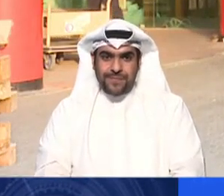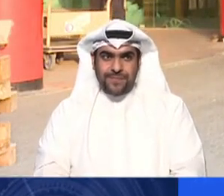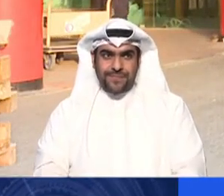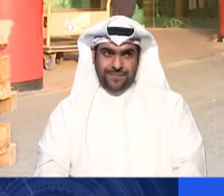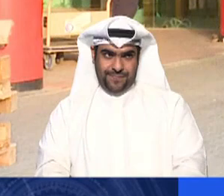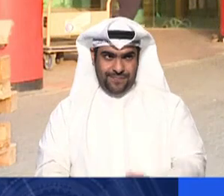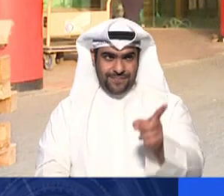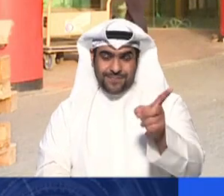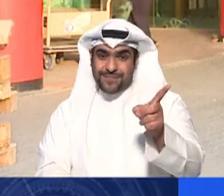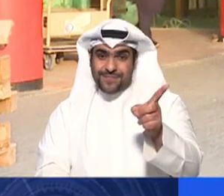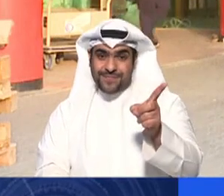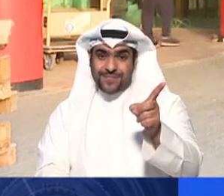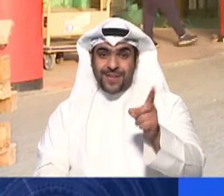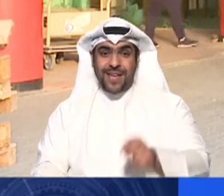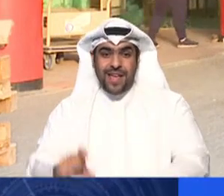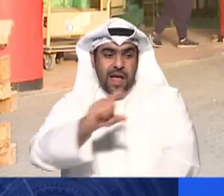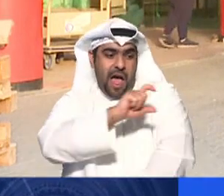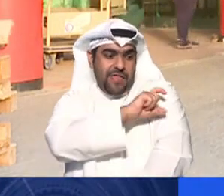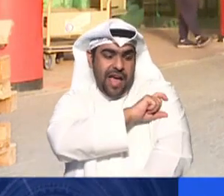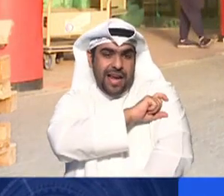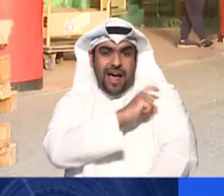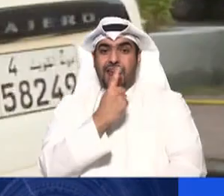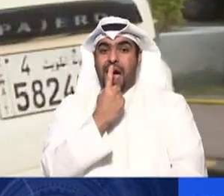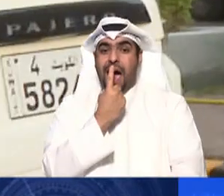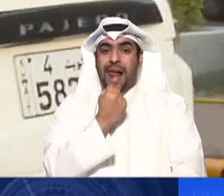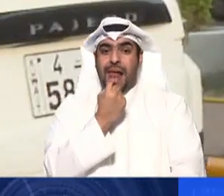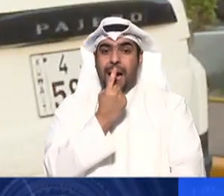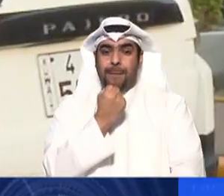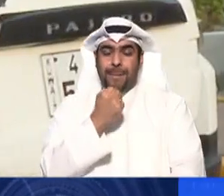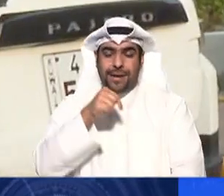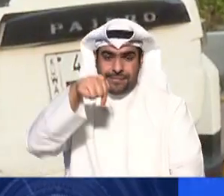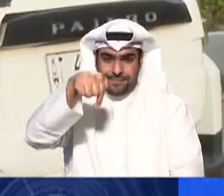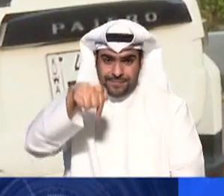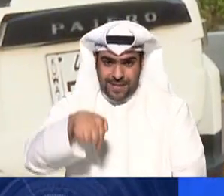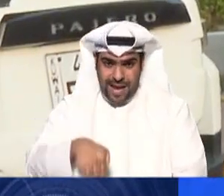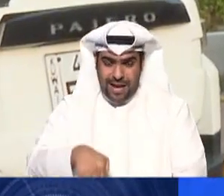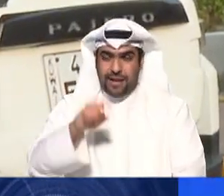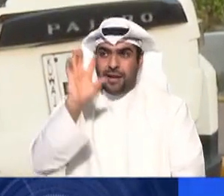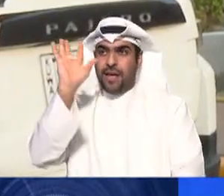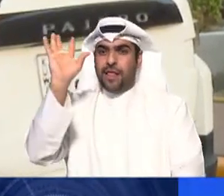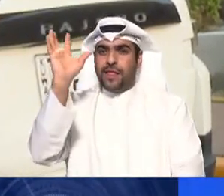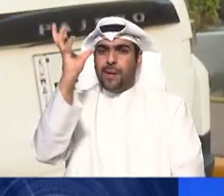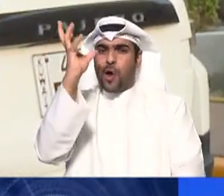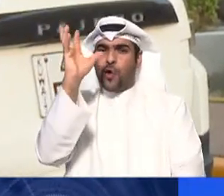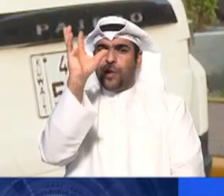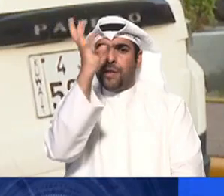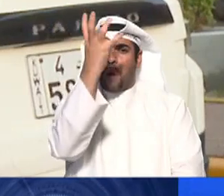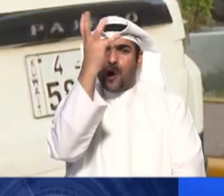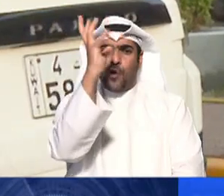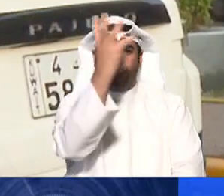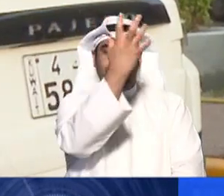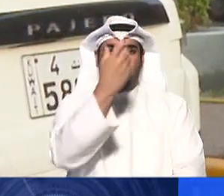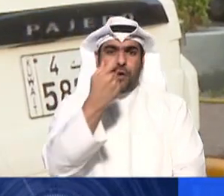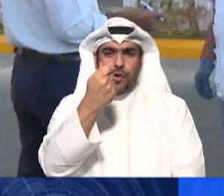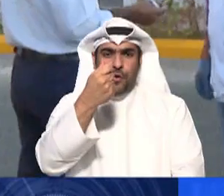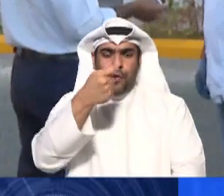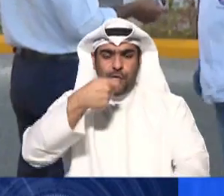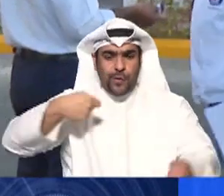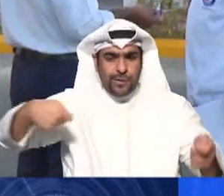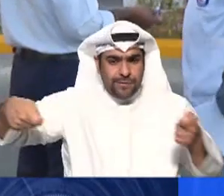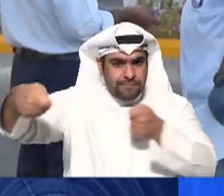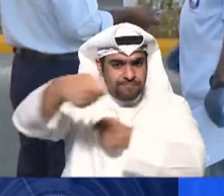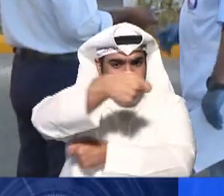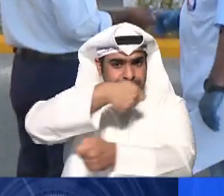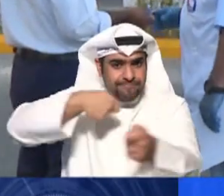بالتزامن مع قرب حلول عيد الأضحى المبارك، أطلقت جمعية الهلال الأحمر حملتها لجمع تبرعات الأضاحي في